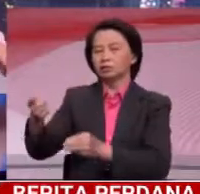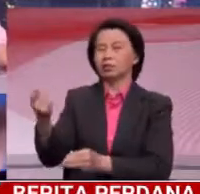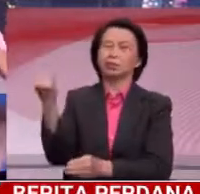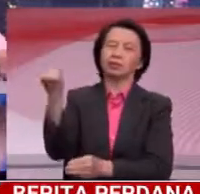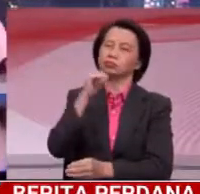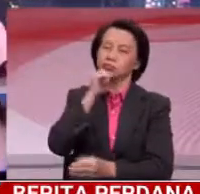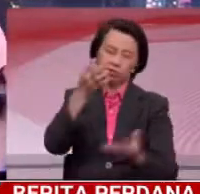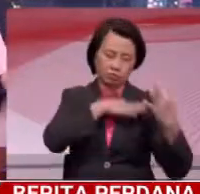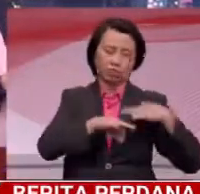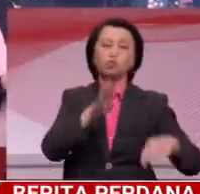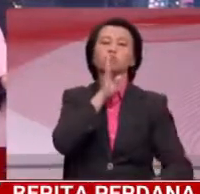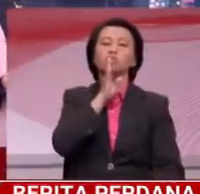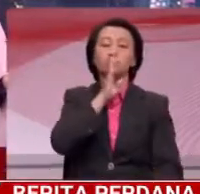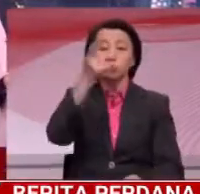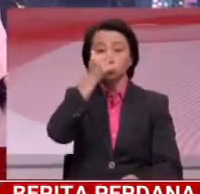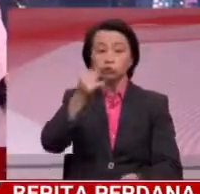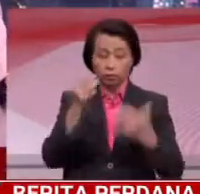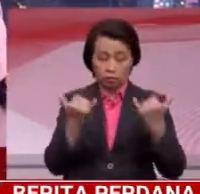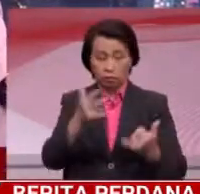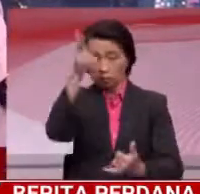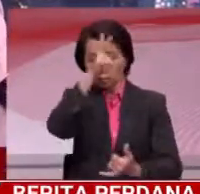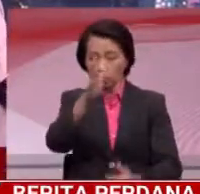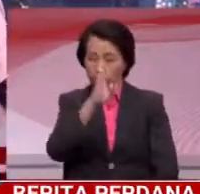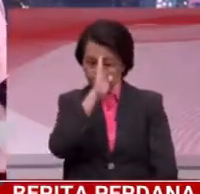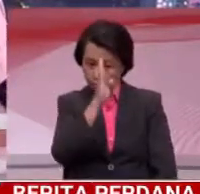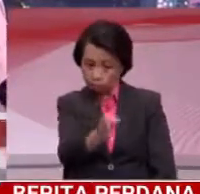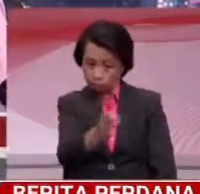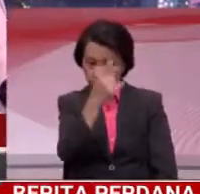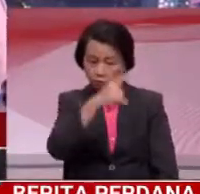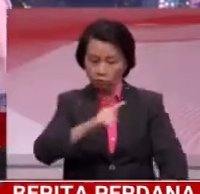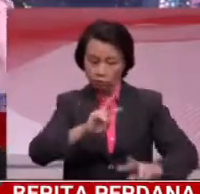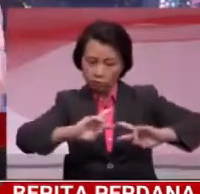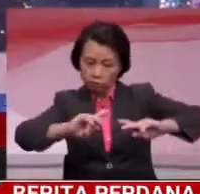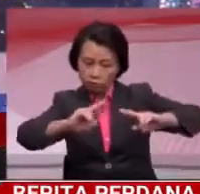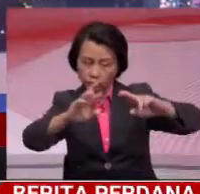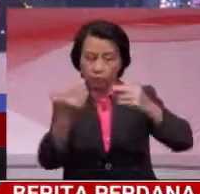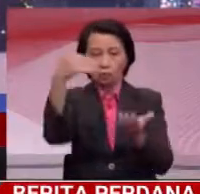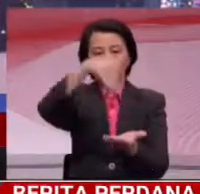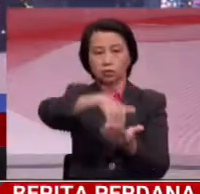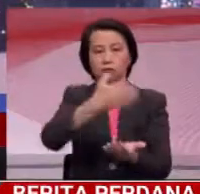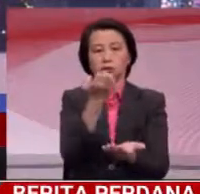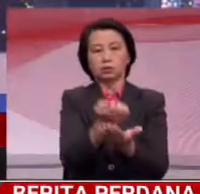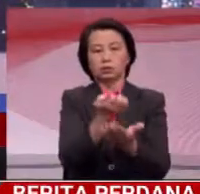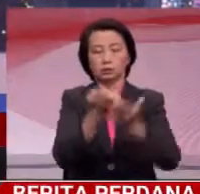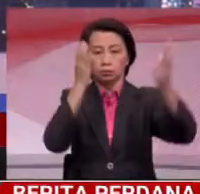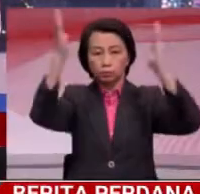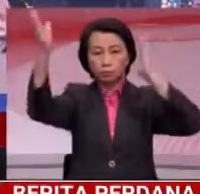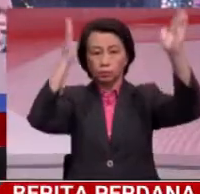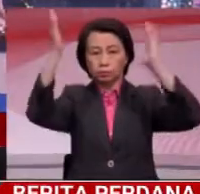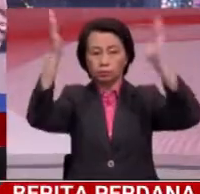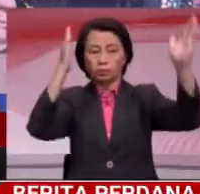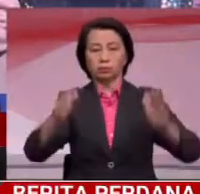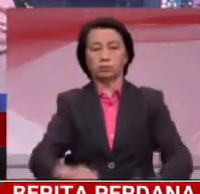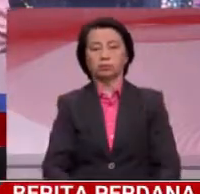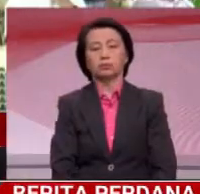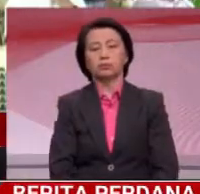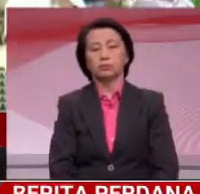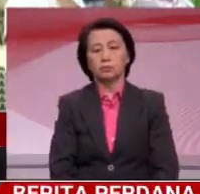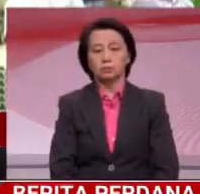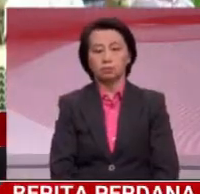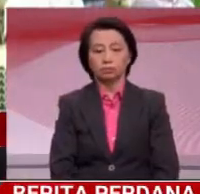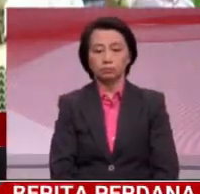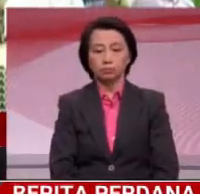memberikan faedah kerana tumpuan kerajaan kini adalah untuk merancakkan semula ekonomi negara.